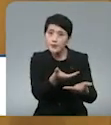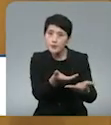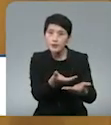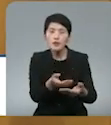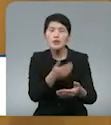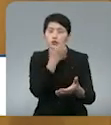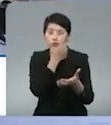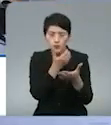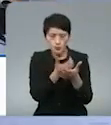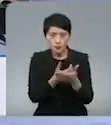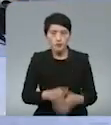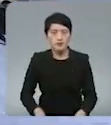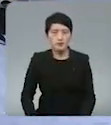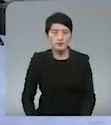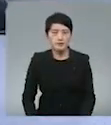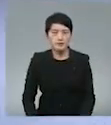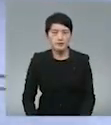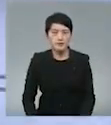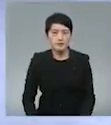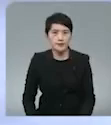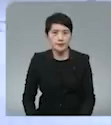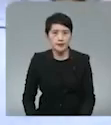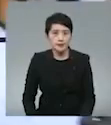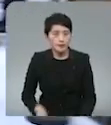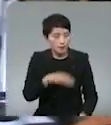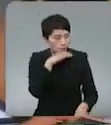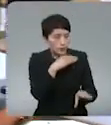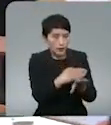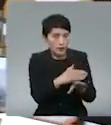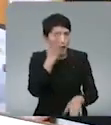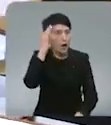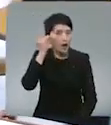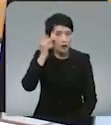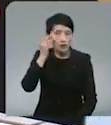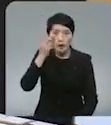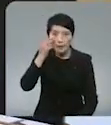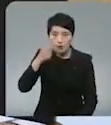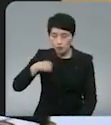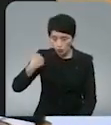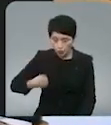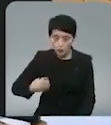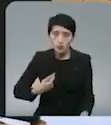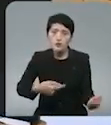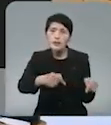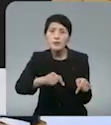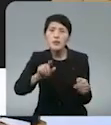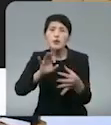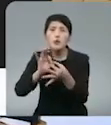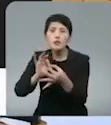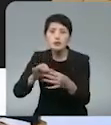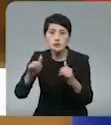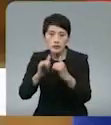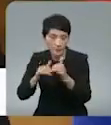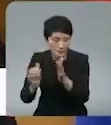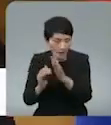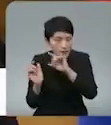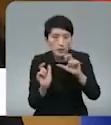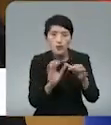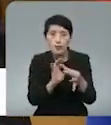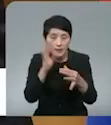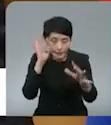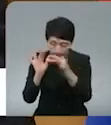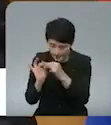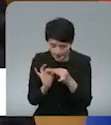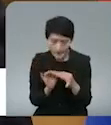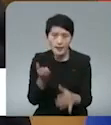mais ne parviennent pas à entamer les discussions du fait que le royaume ermite réclament le retrait de la politique hostile à son égard le